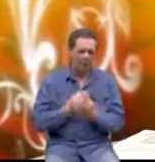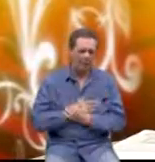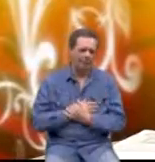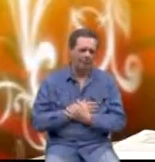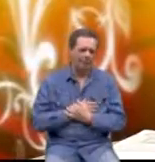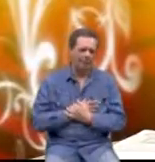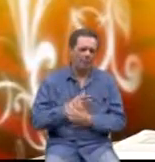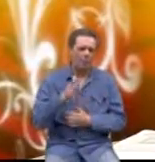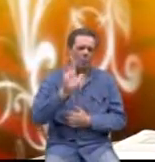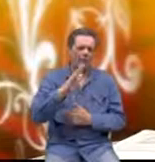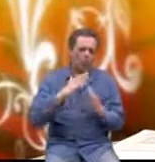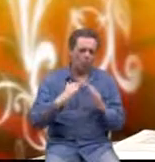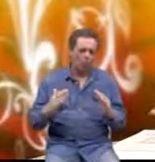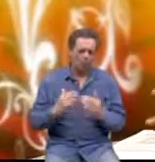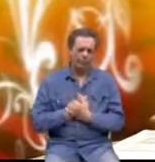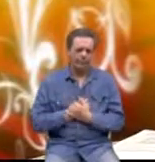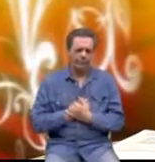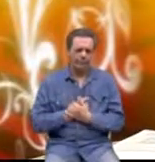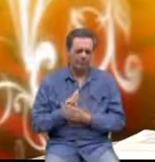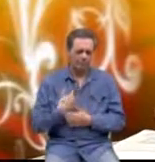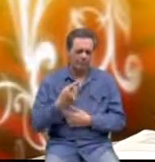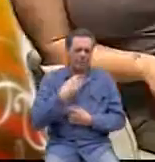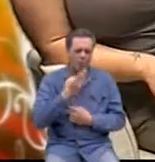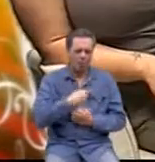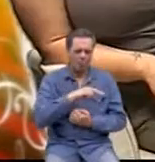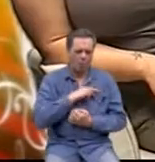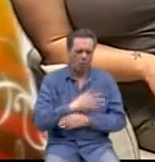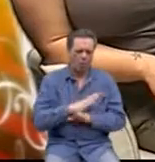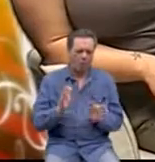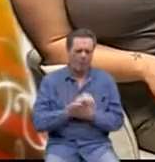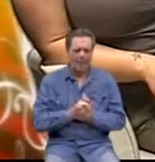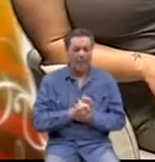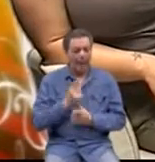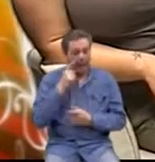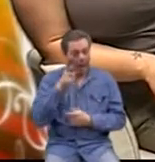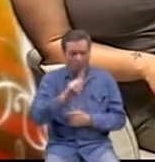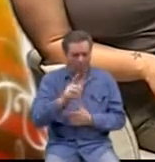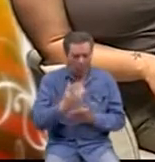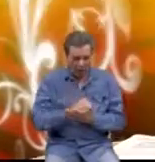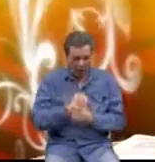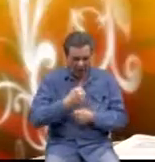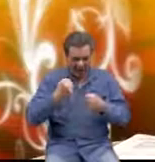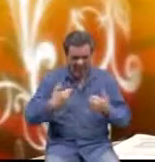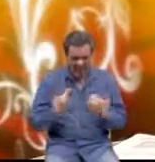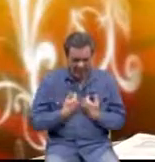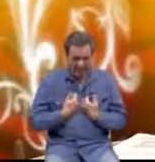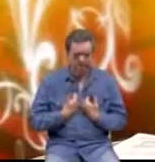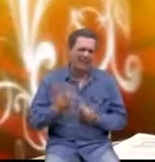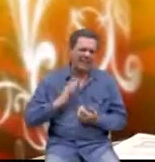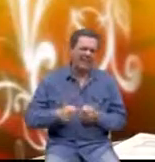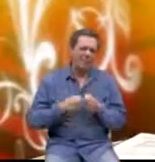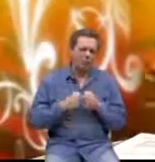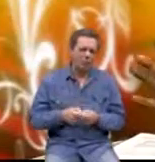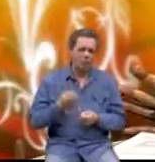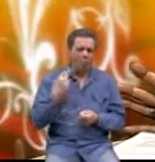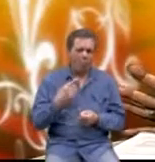kući. Vjerujte mi. Evo, ja vam to kažem odgovorno. Prema tome, ako to ne uspijemo razviti mi i sa civilnim društvom,